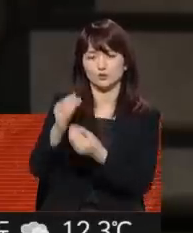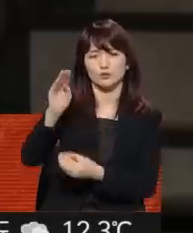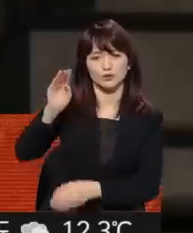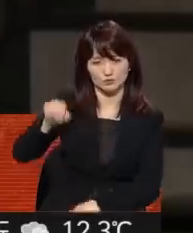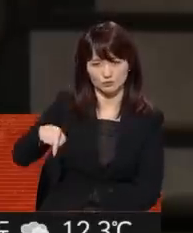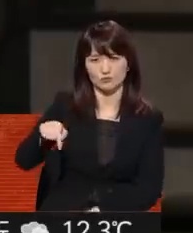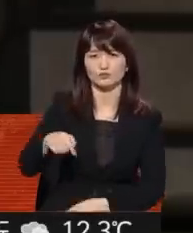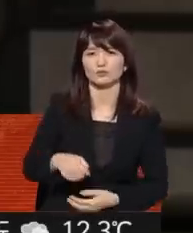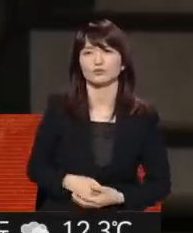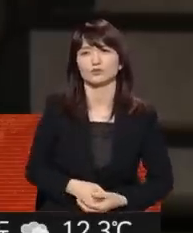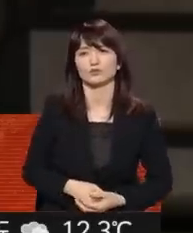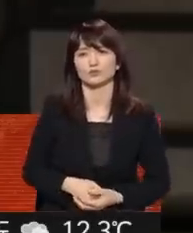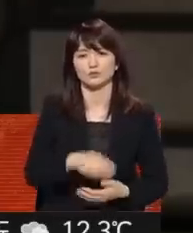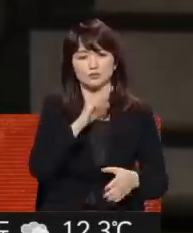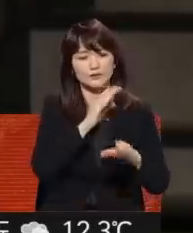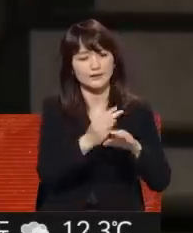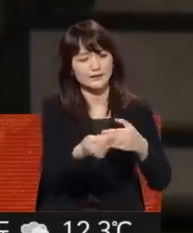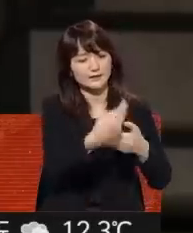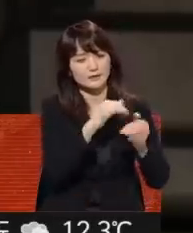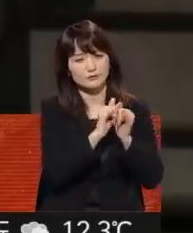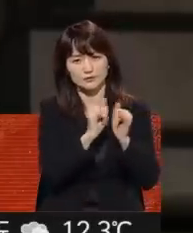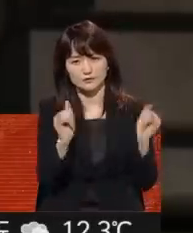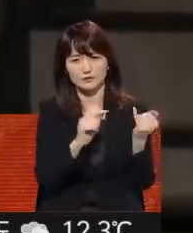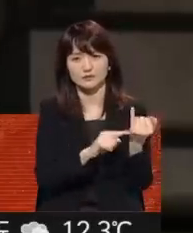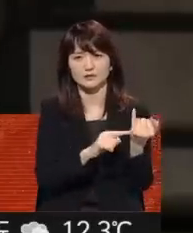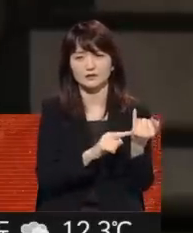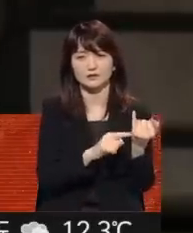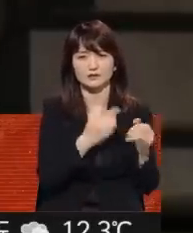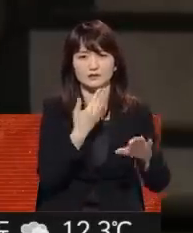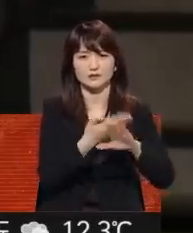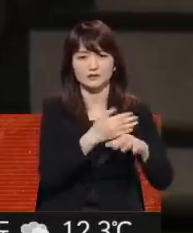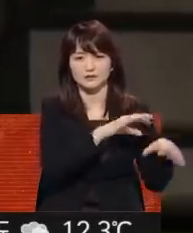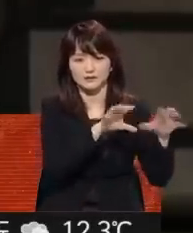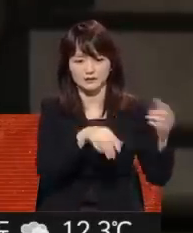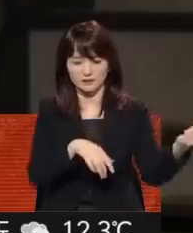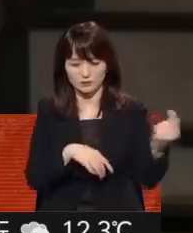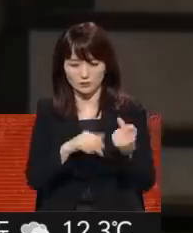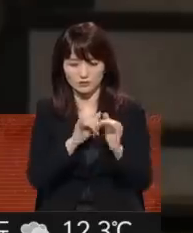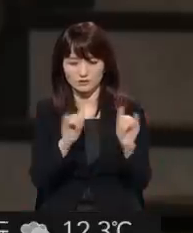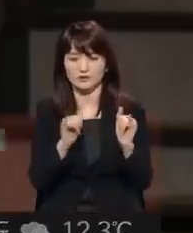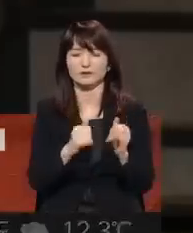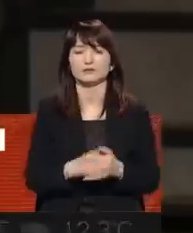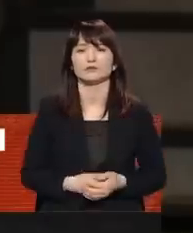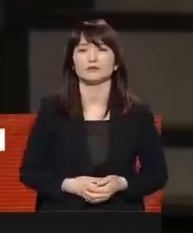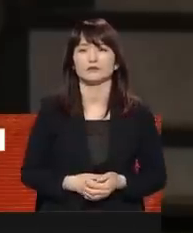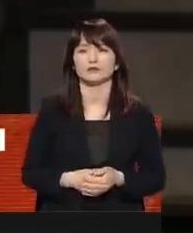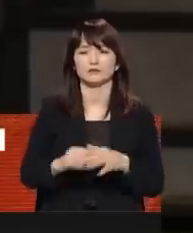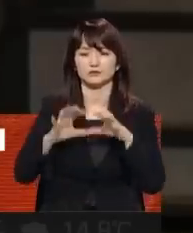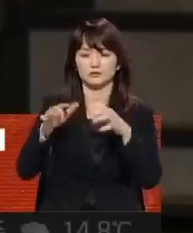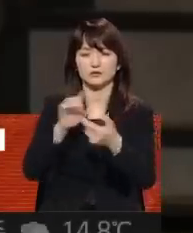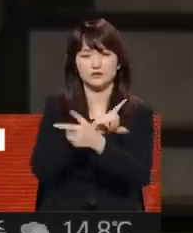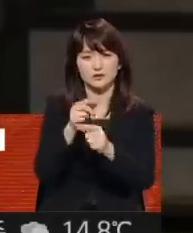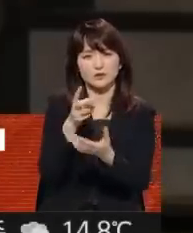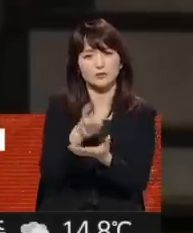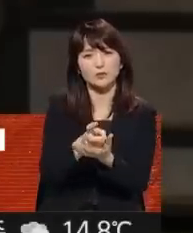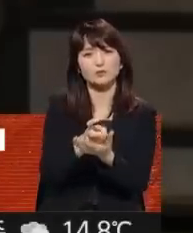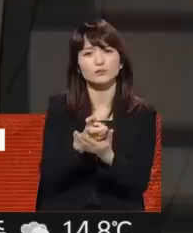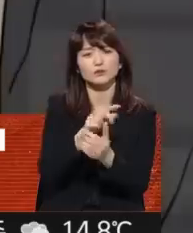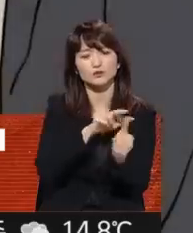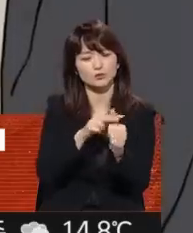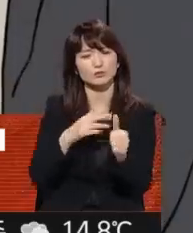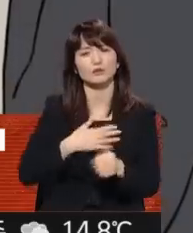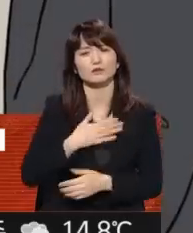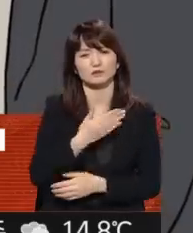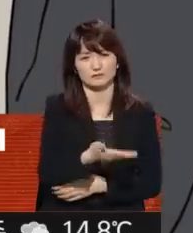쪽에서는 탈북 여성 혹은 이민자들에 대해서 제대로 된 어떤 국가에 있는 여러 가지 법률적 정보를 좀 가르쳐